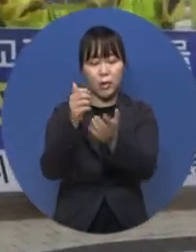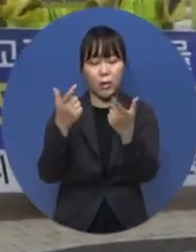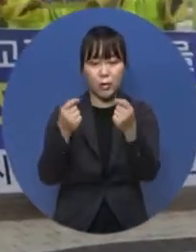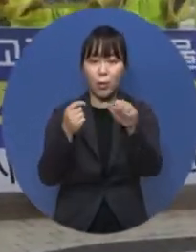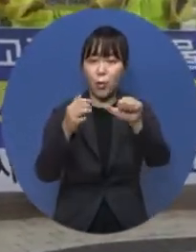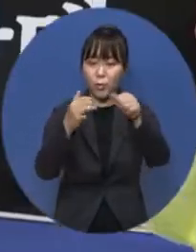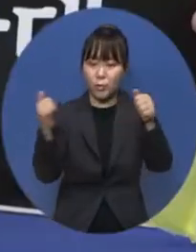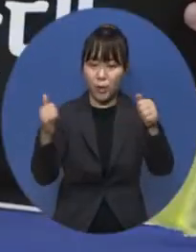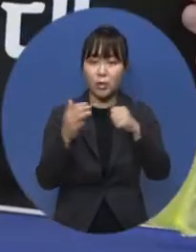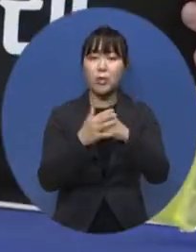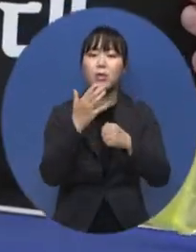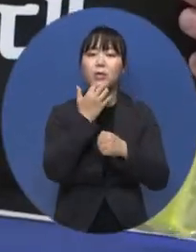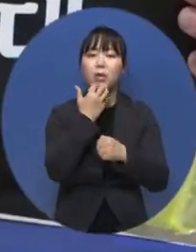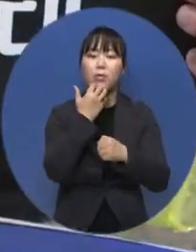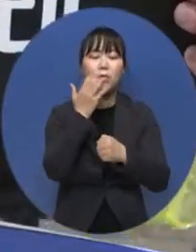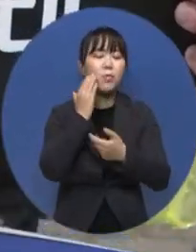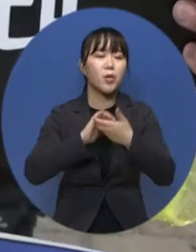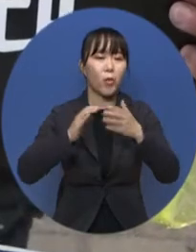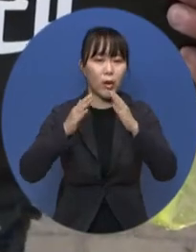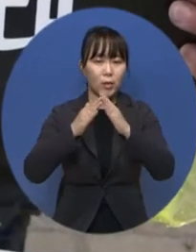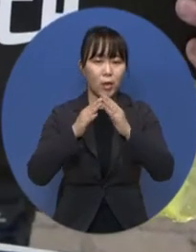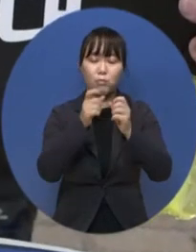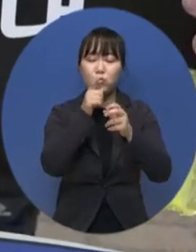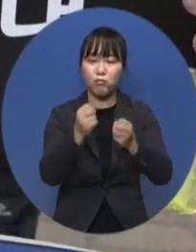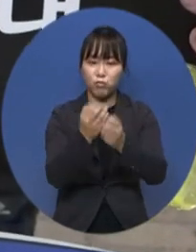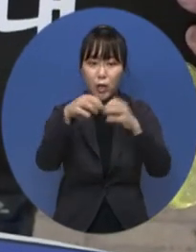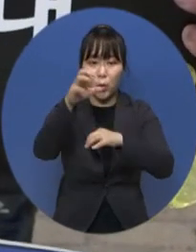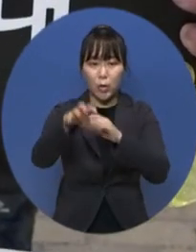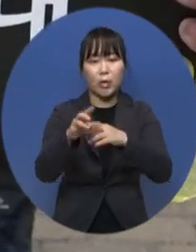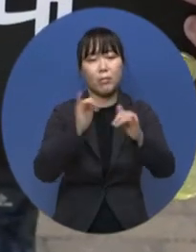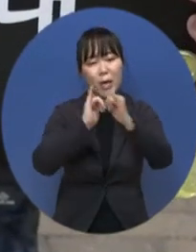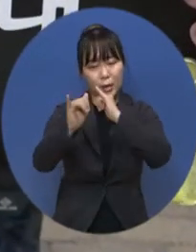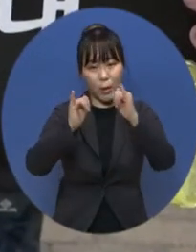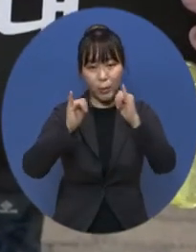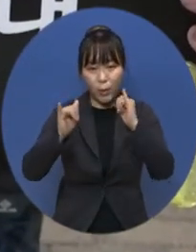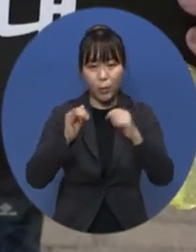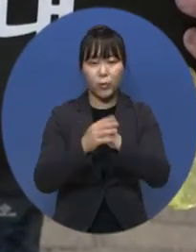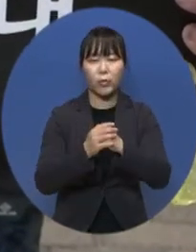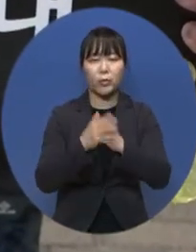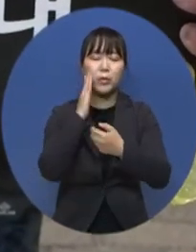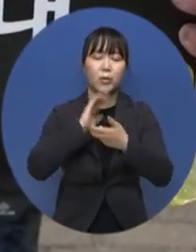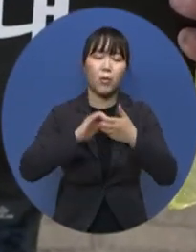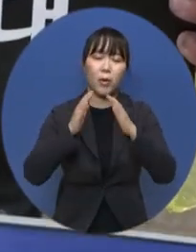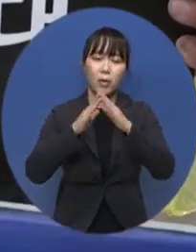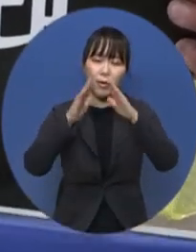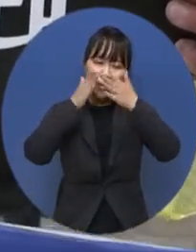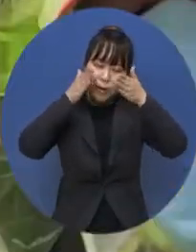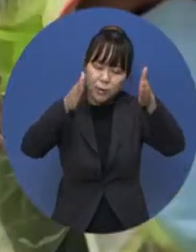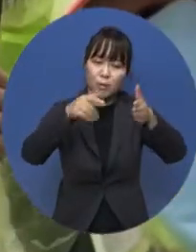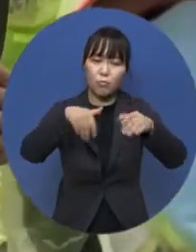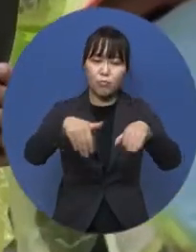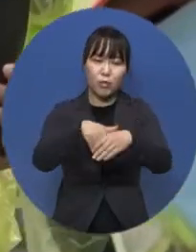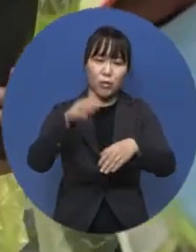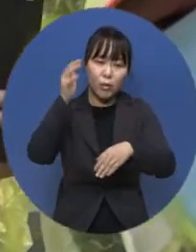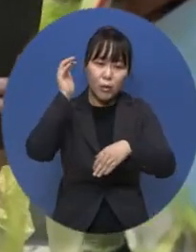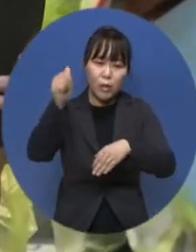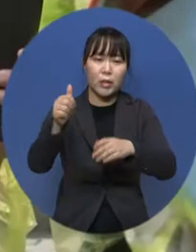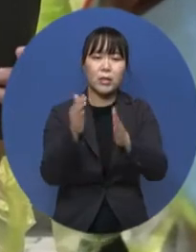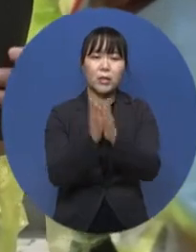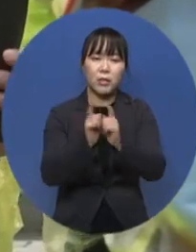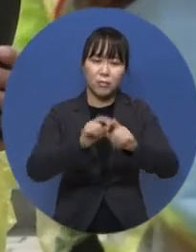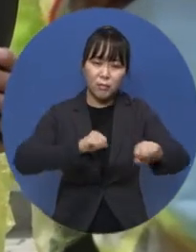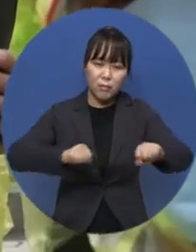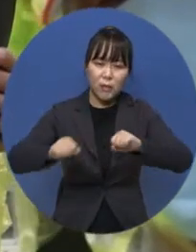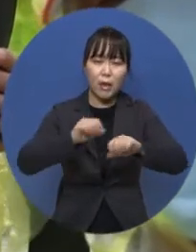서울 청와대 앞 분수대 광장에서 기자회견을 열고 청와대를 향해 문재인 대통령이 직접